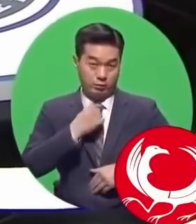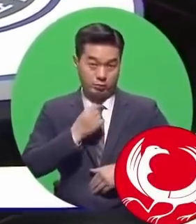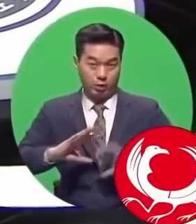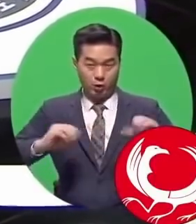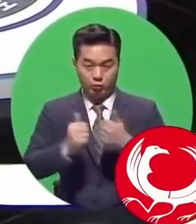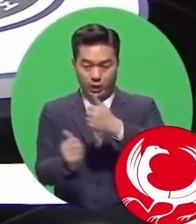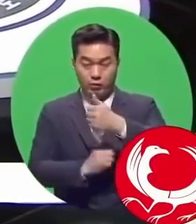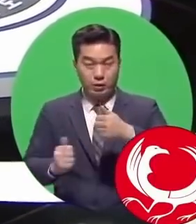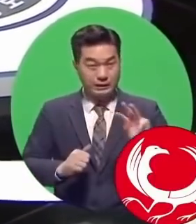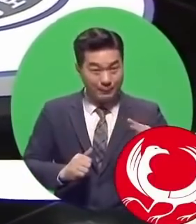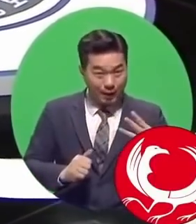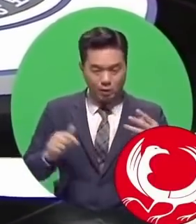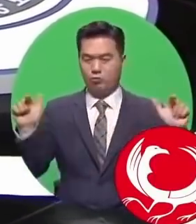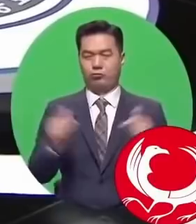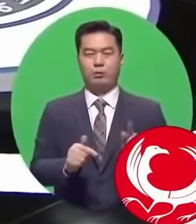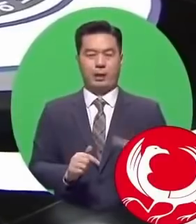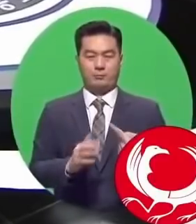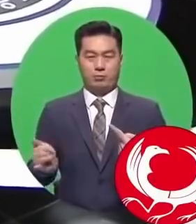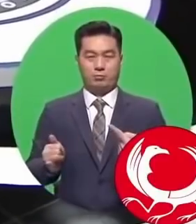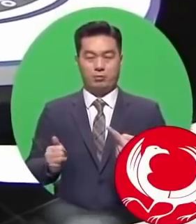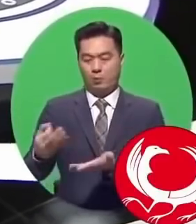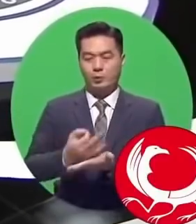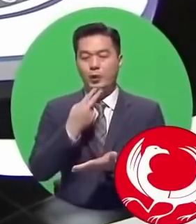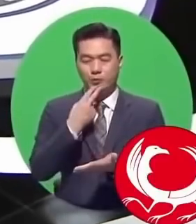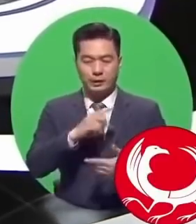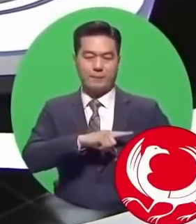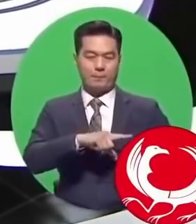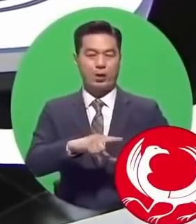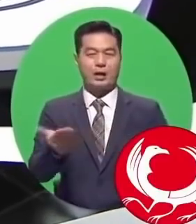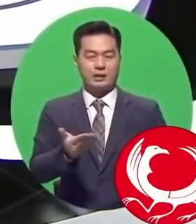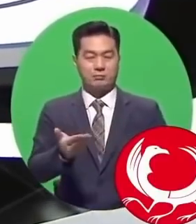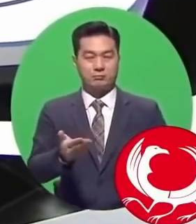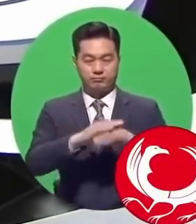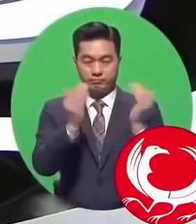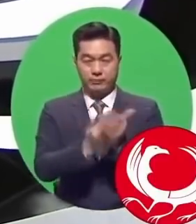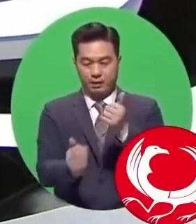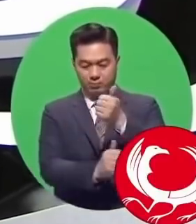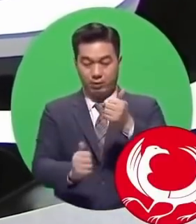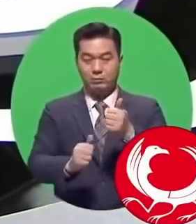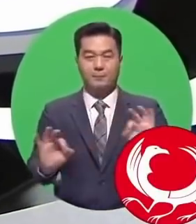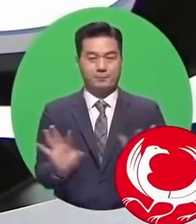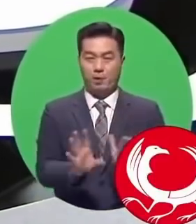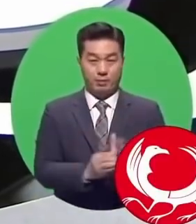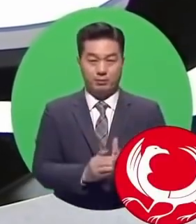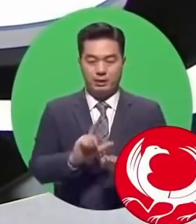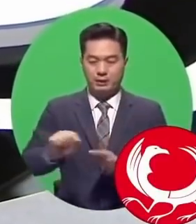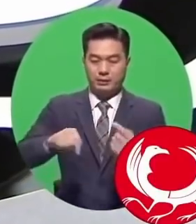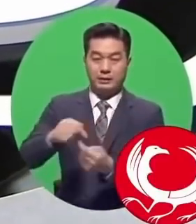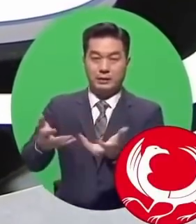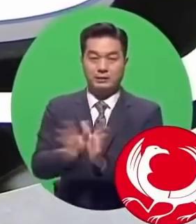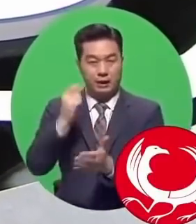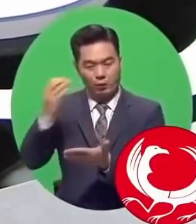국회의원을 100명으로 줄이고 무보수 명예직으로 하고 보좌관은 다 없애며 지자체 의원들도